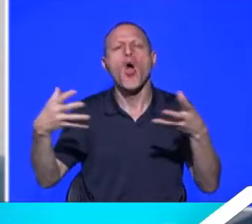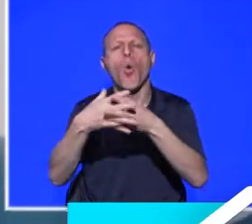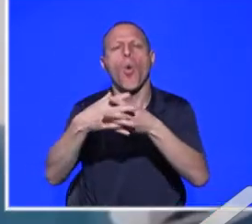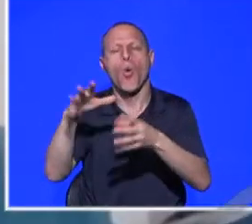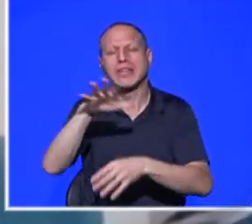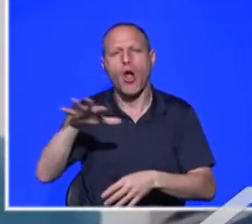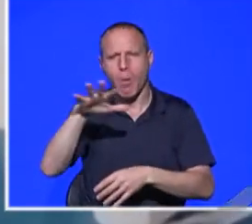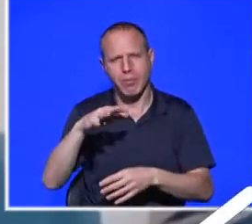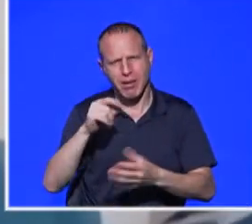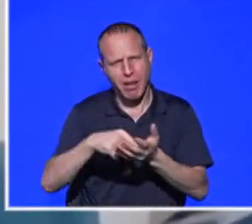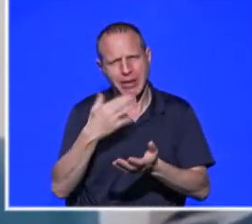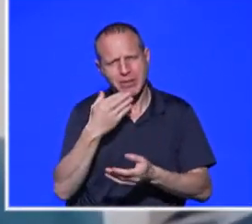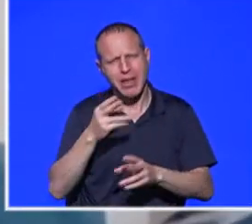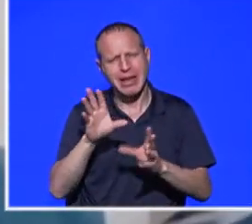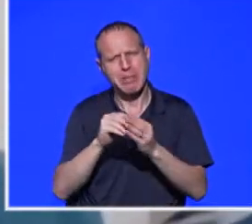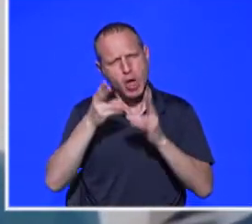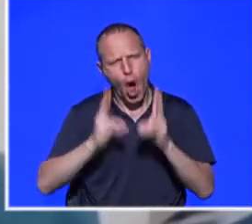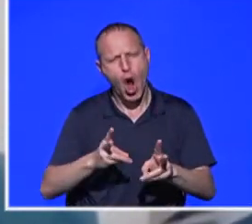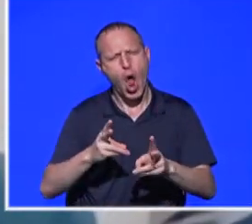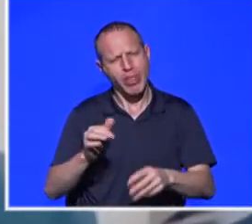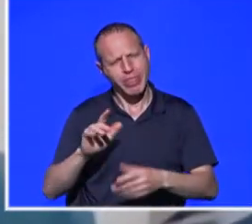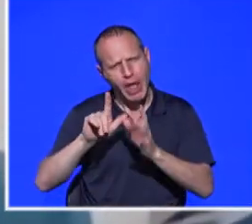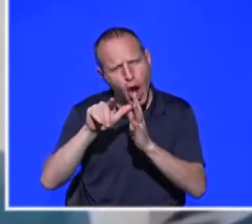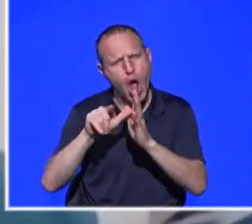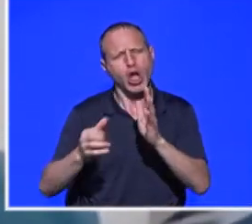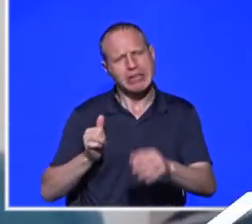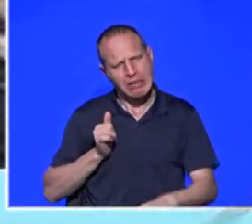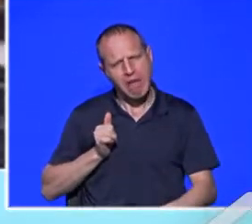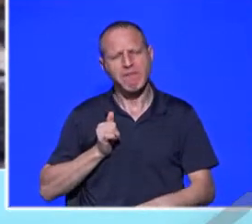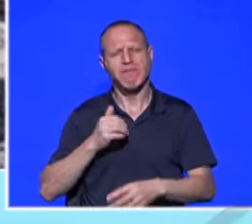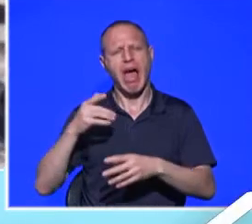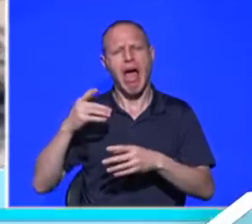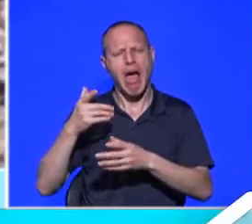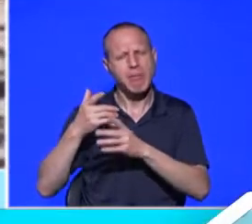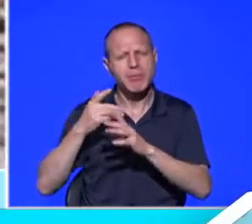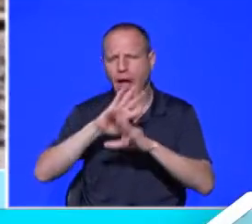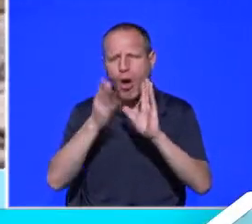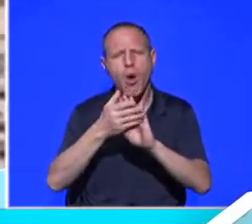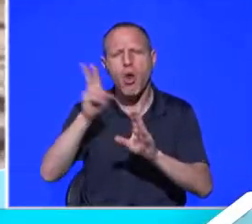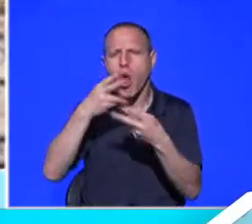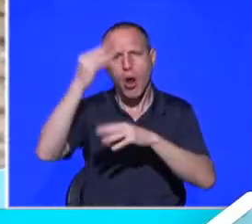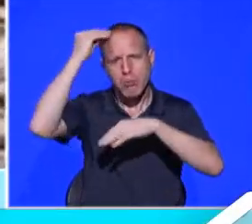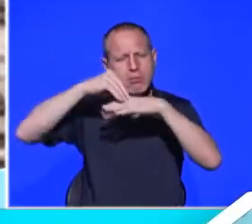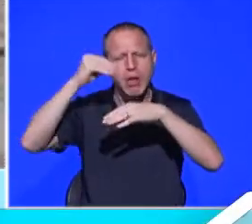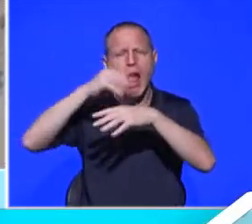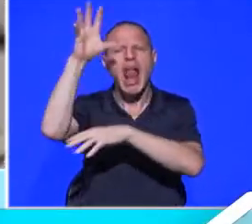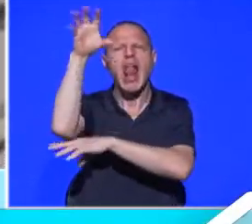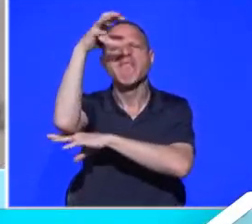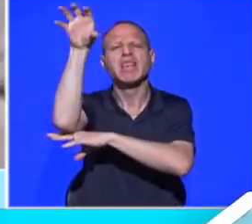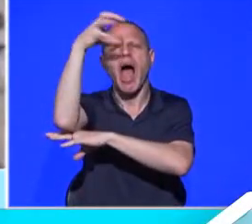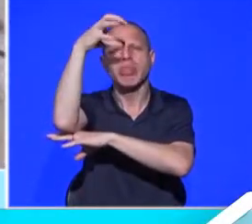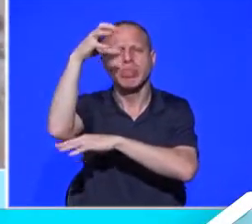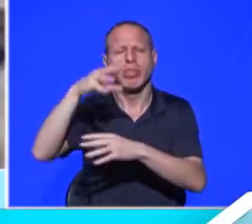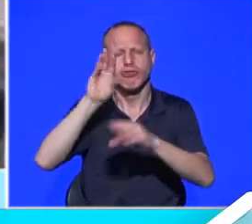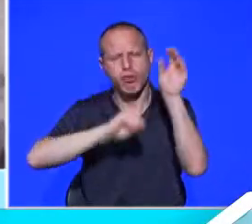הצבאיות, המתקדמות, לא יכולה לדאוג שתהיה לה מערכת התראה ראויה, בין אם לוויינית, בין אם מטוסים, בין אם שימוש בחיל האוויר,